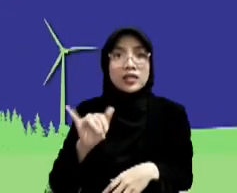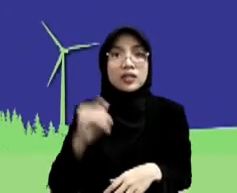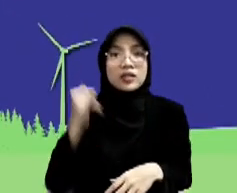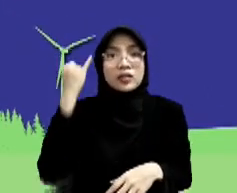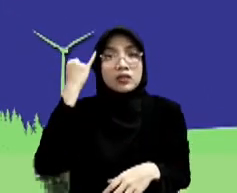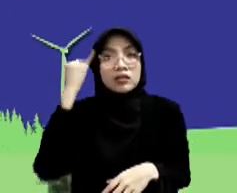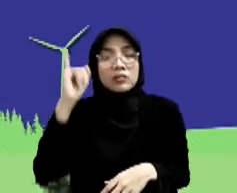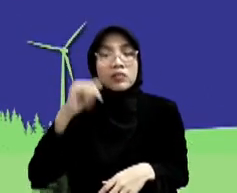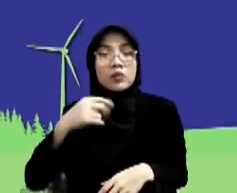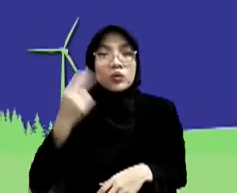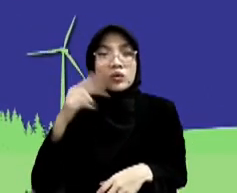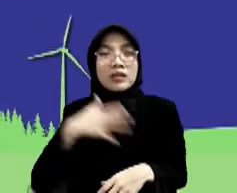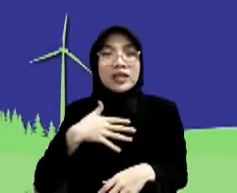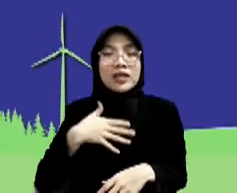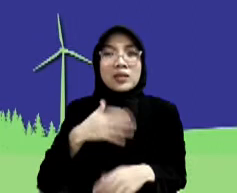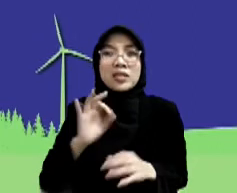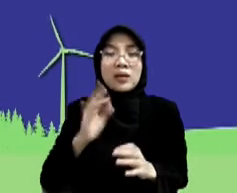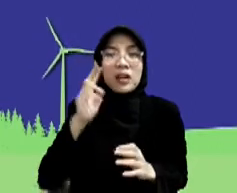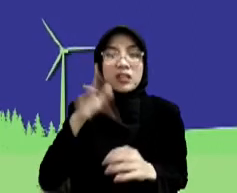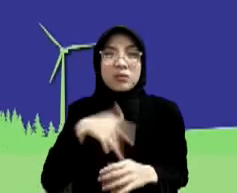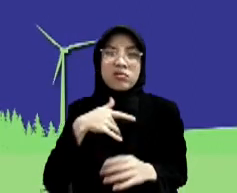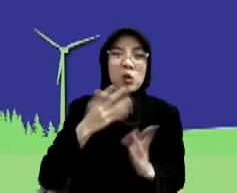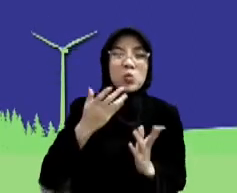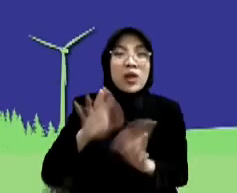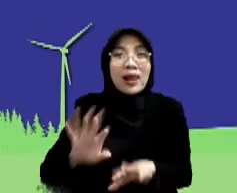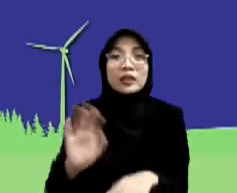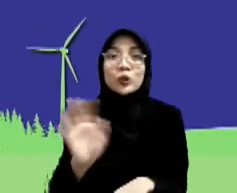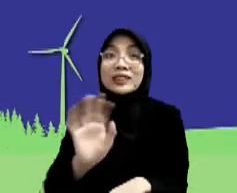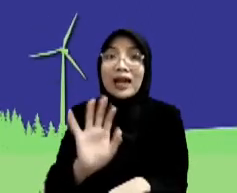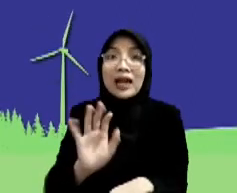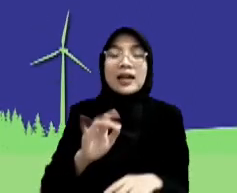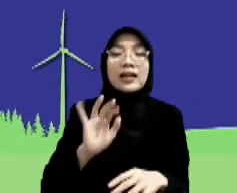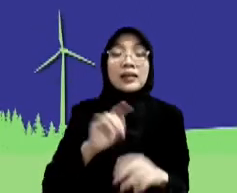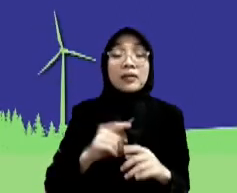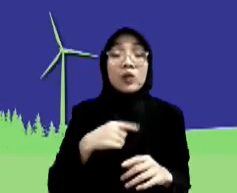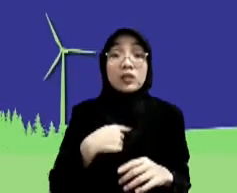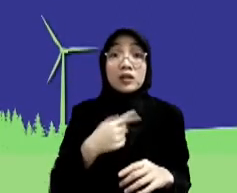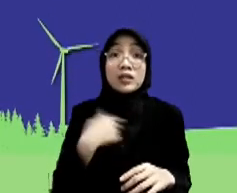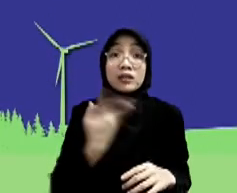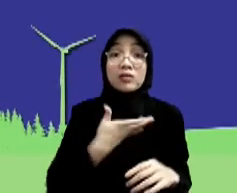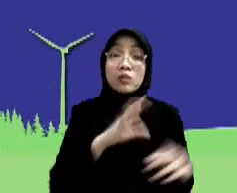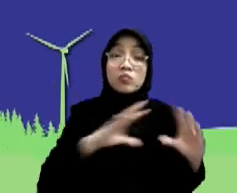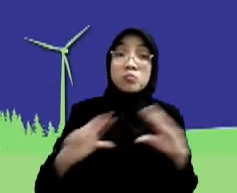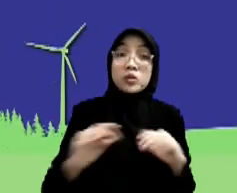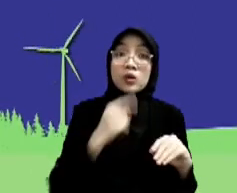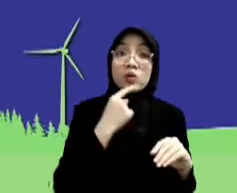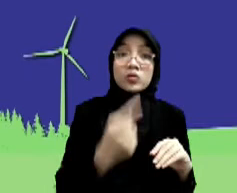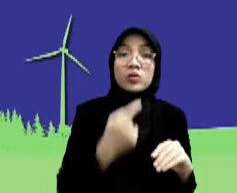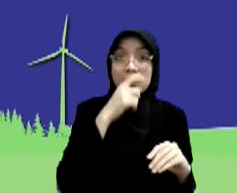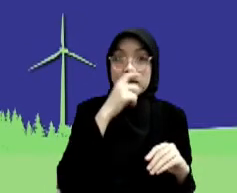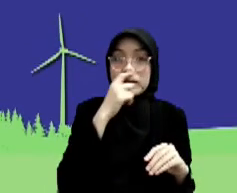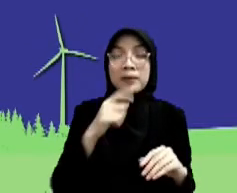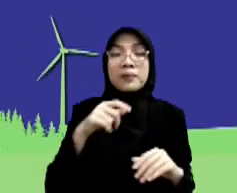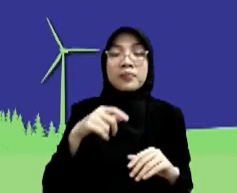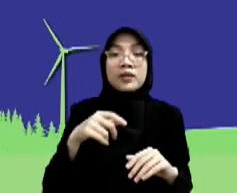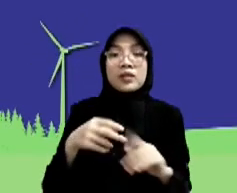me udahlah gitu kan gitu so when I talk apa when when we talk to our frontliners ya